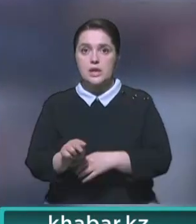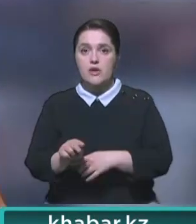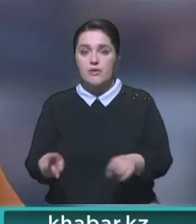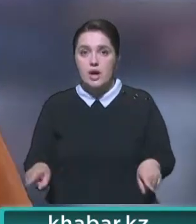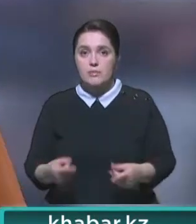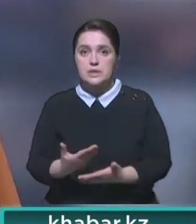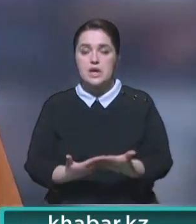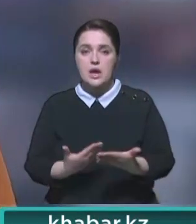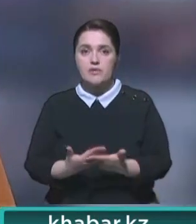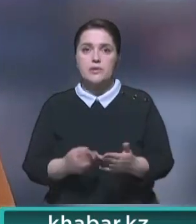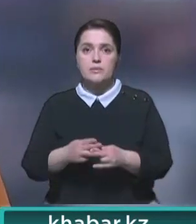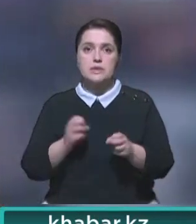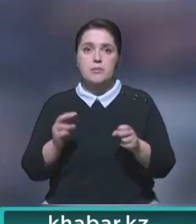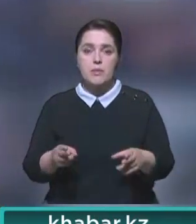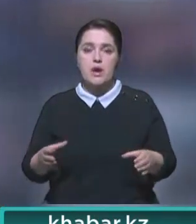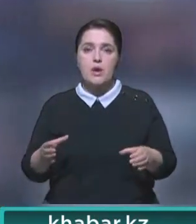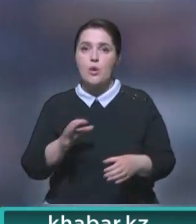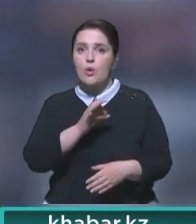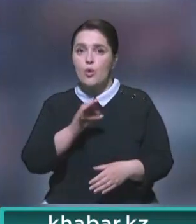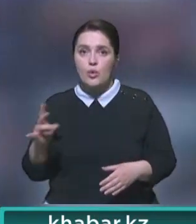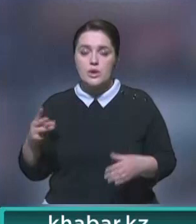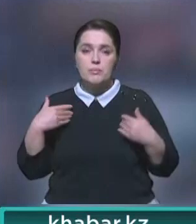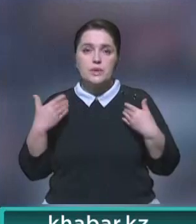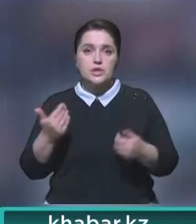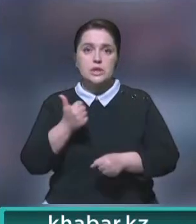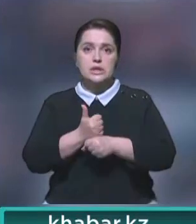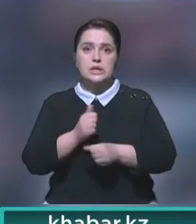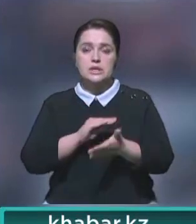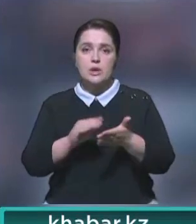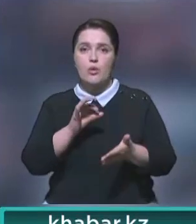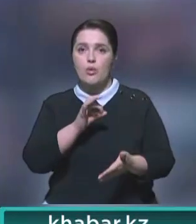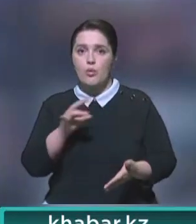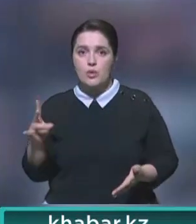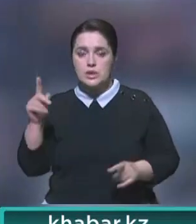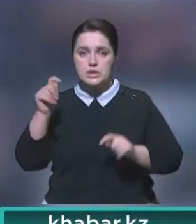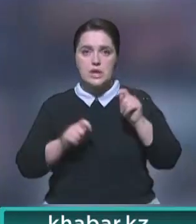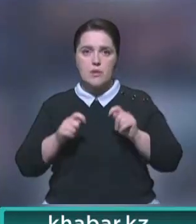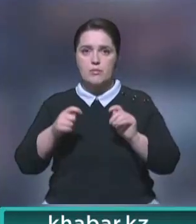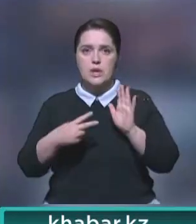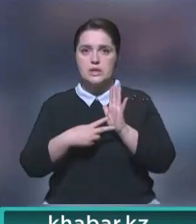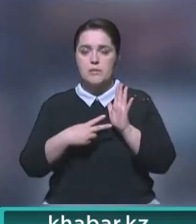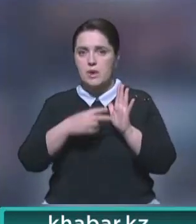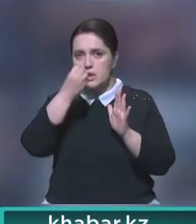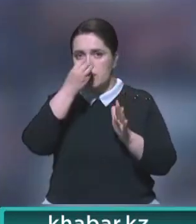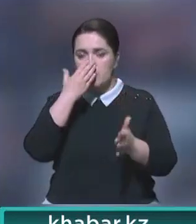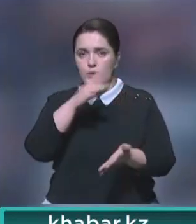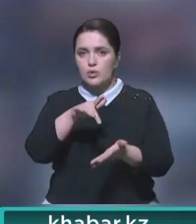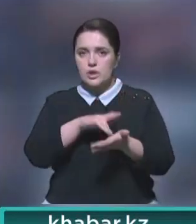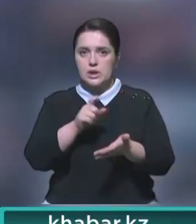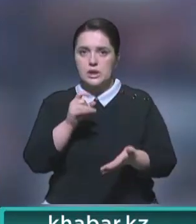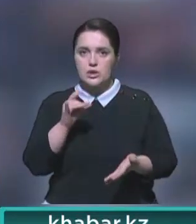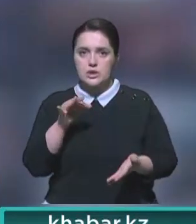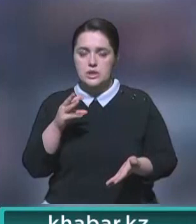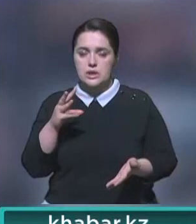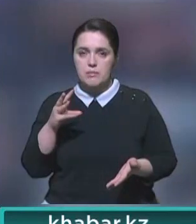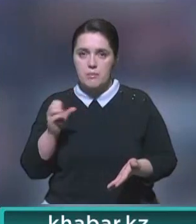Реформировать Совет Безопасности Организации Объединенных Наций предложил генеральный секретарь ООН на саммите Большой Семерки в японском городе Хиросиме.